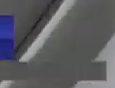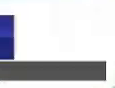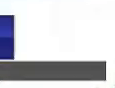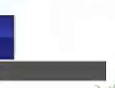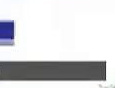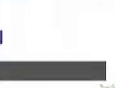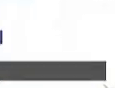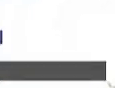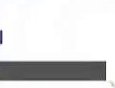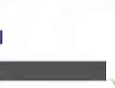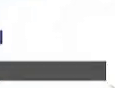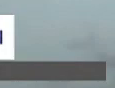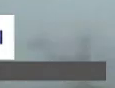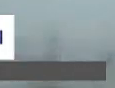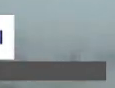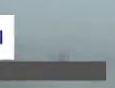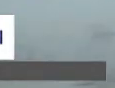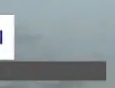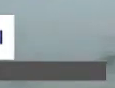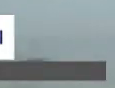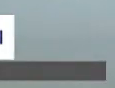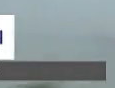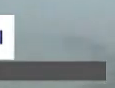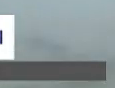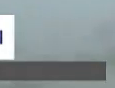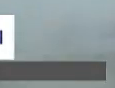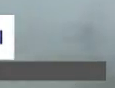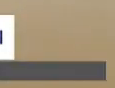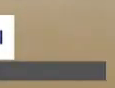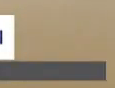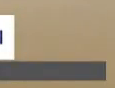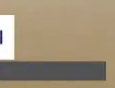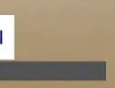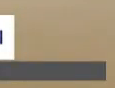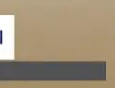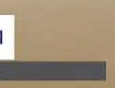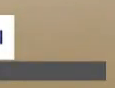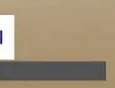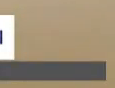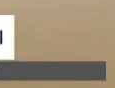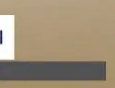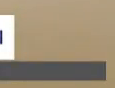selamat banjir di lima negeri lebih 5000 penduduk